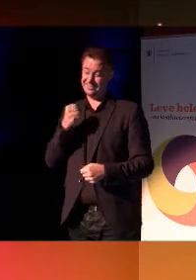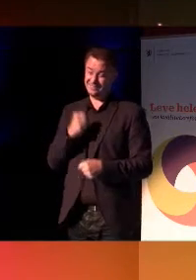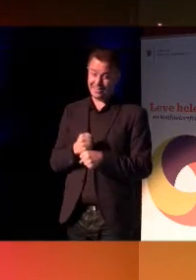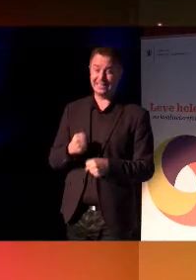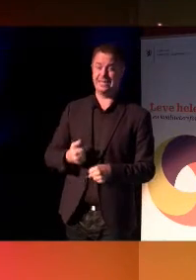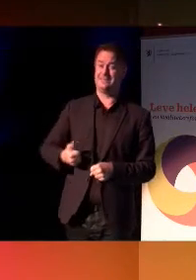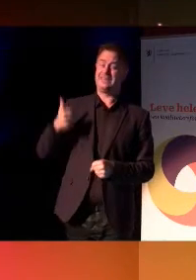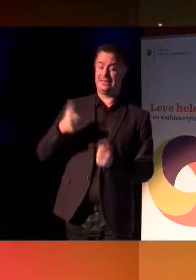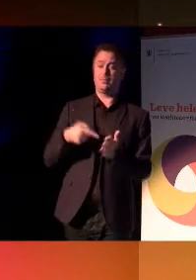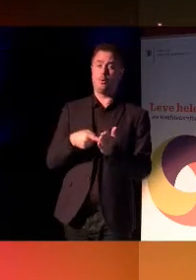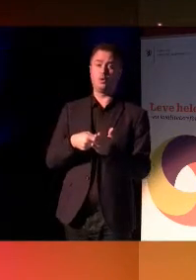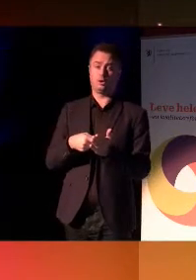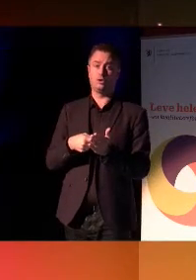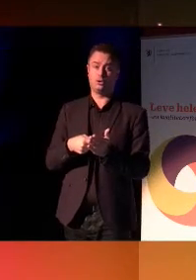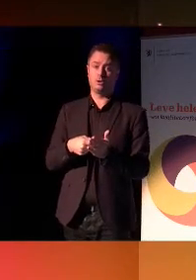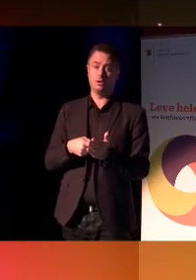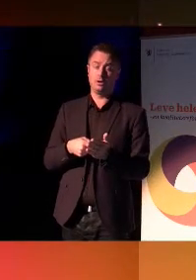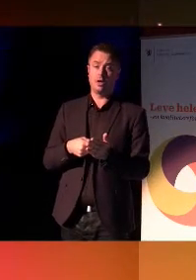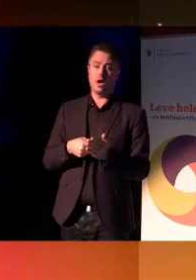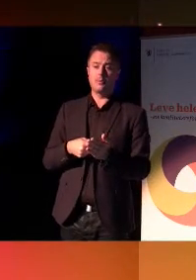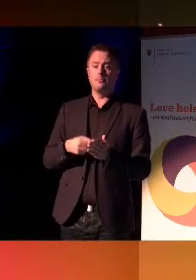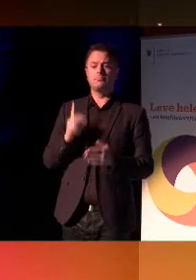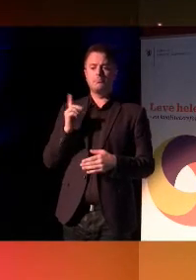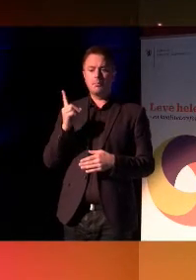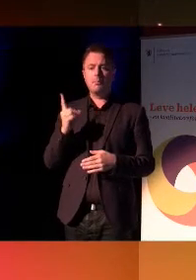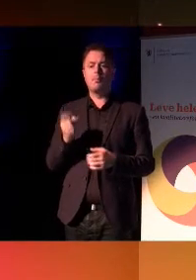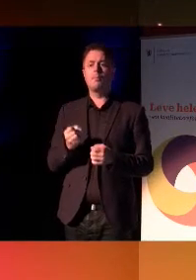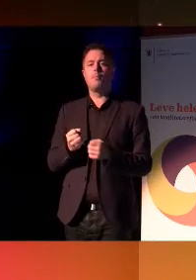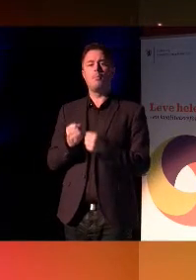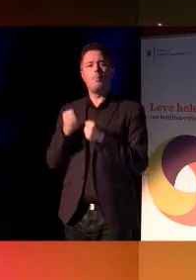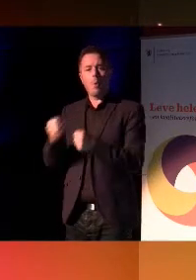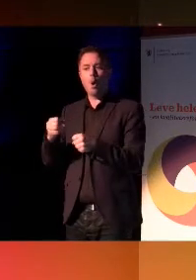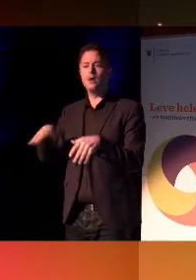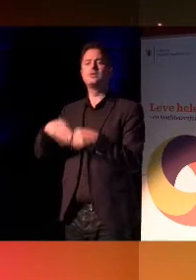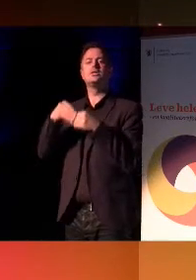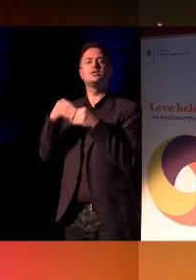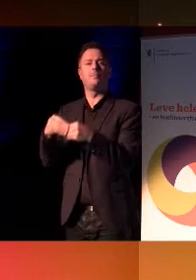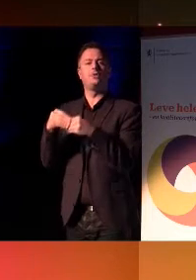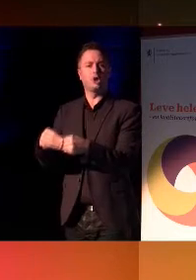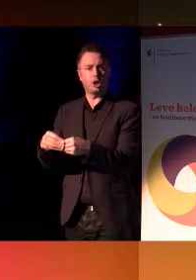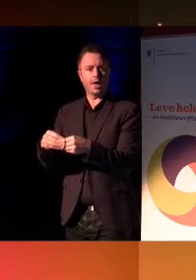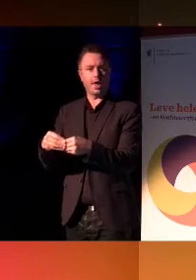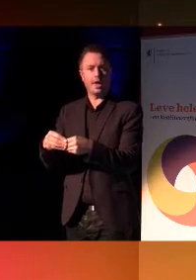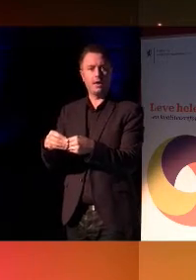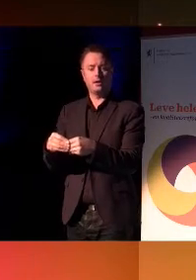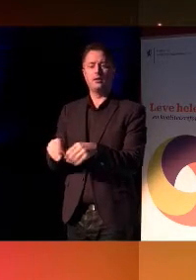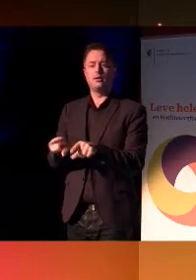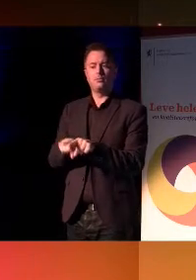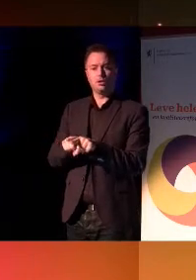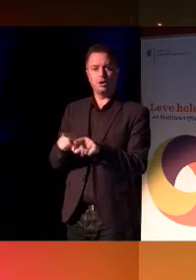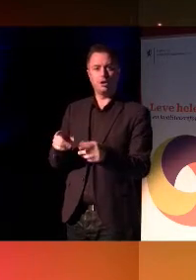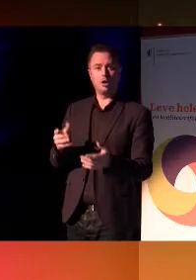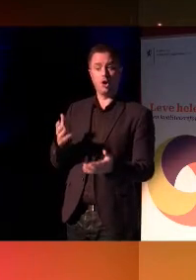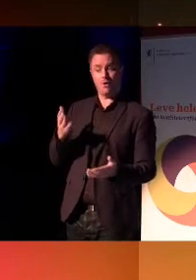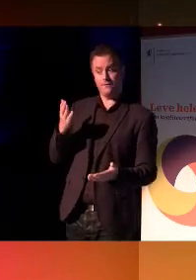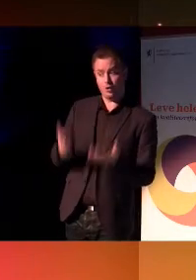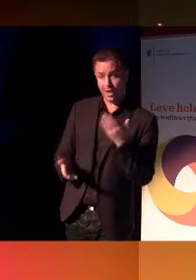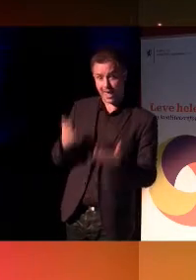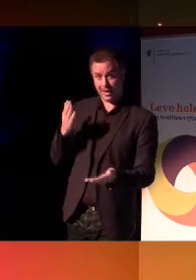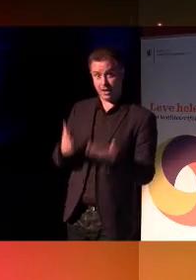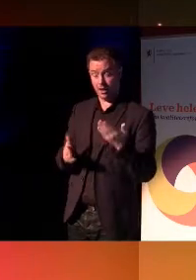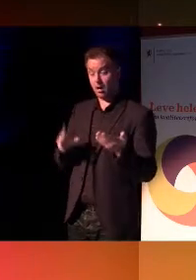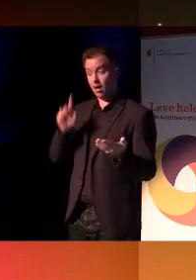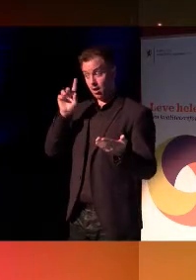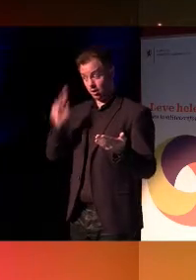også, men andre må samvirke for å få fram dette med en god vurdering av om vedkommende samtykke kompetent eller